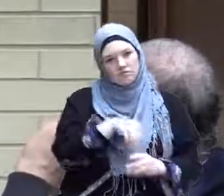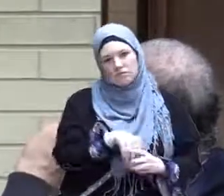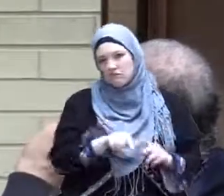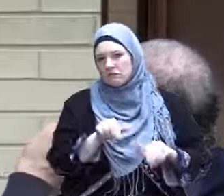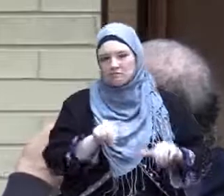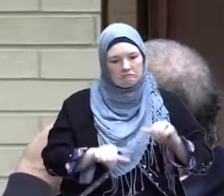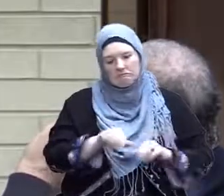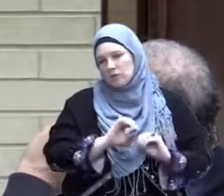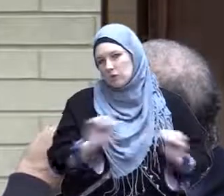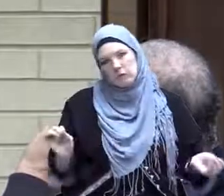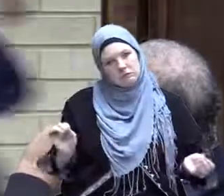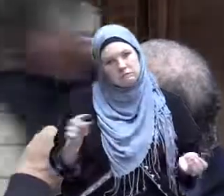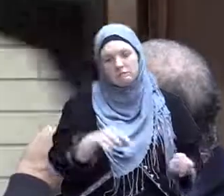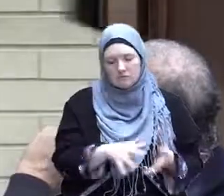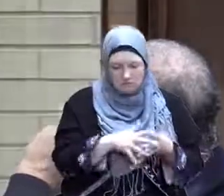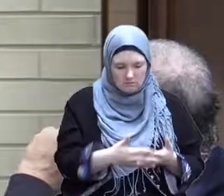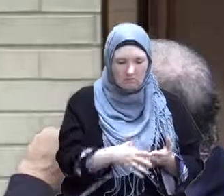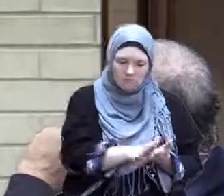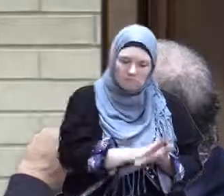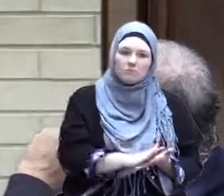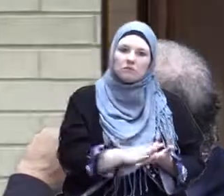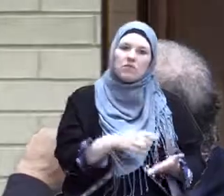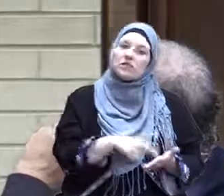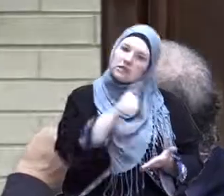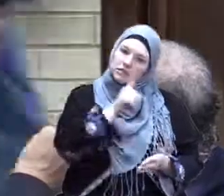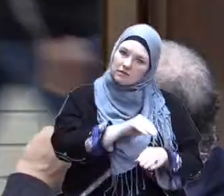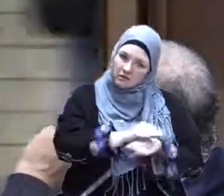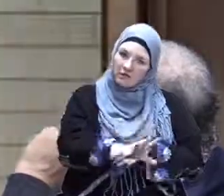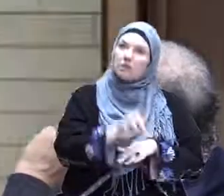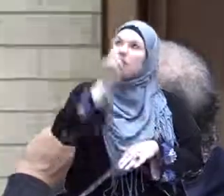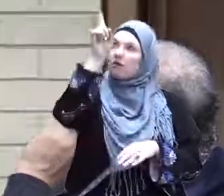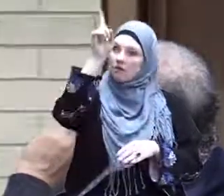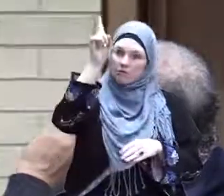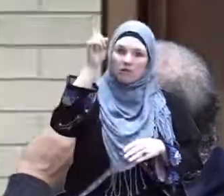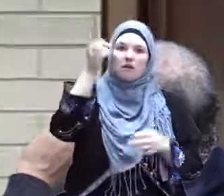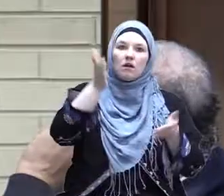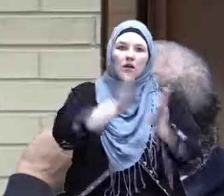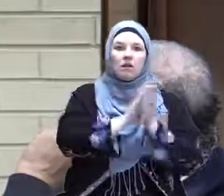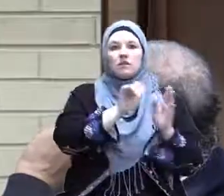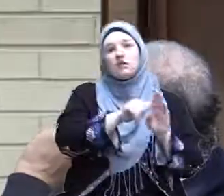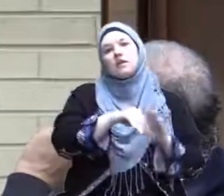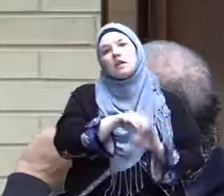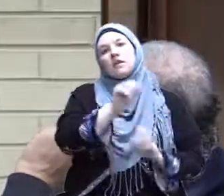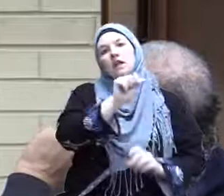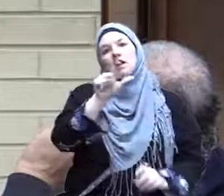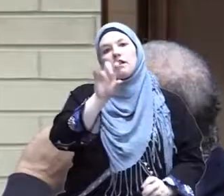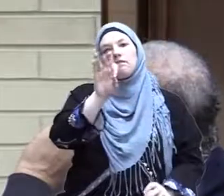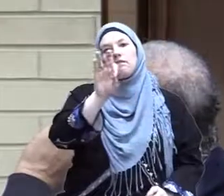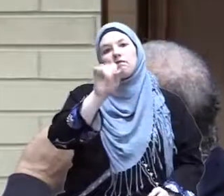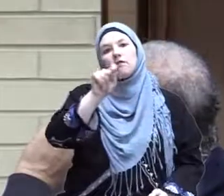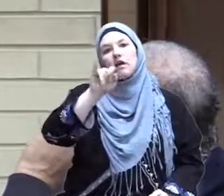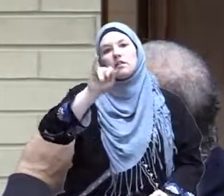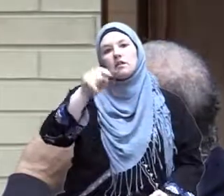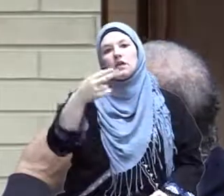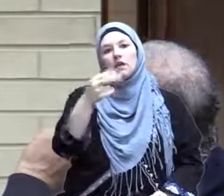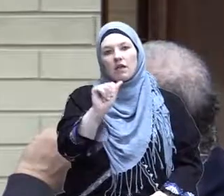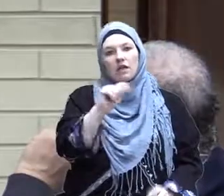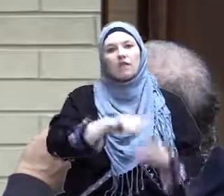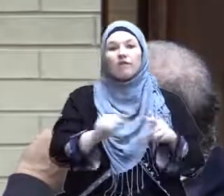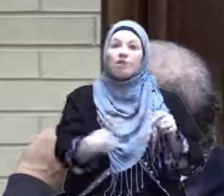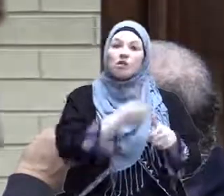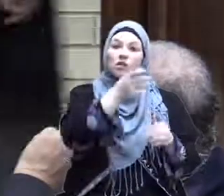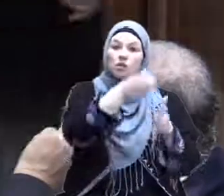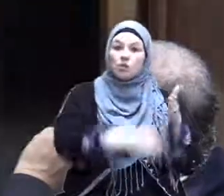هُدًى لِلْمُتَّقِينَ. This is the guidance you ask it for in Al-Fatiha. This is the guidance you receive. It